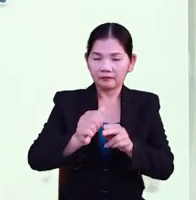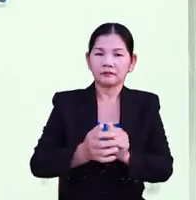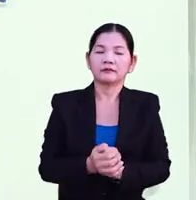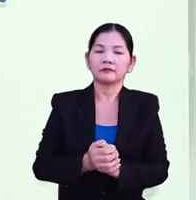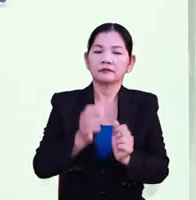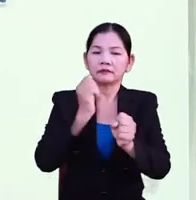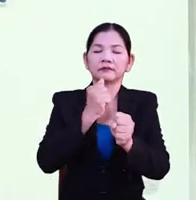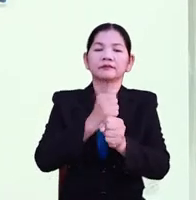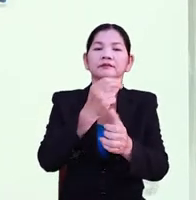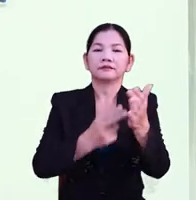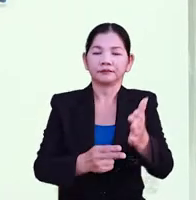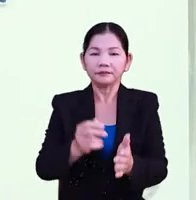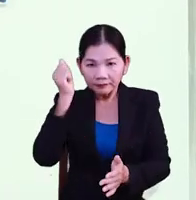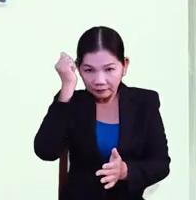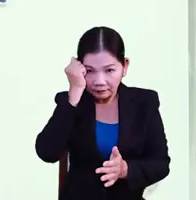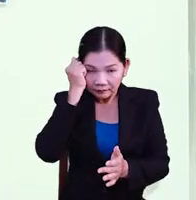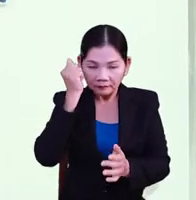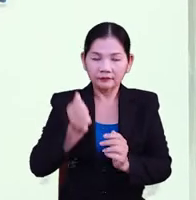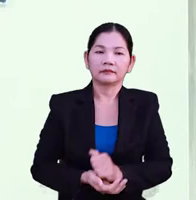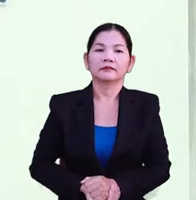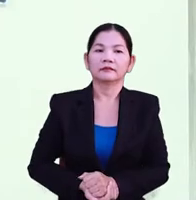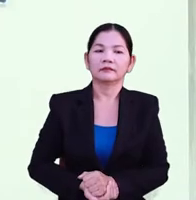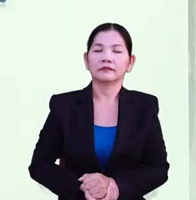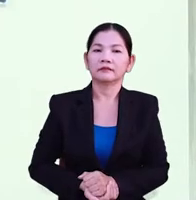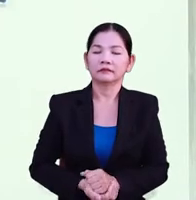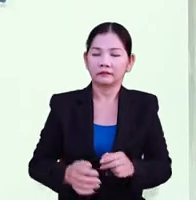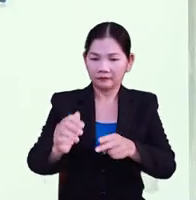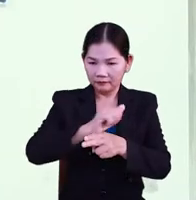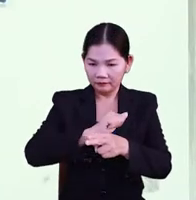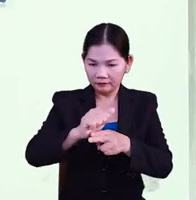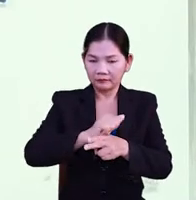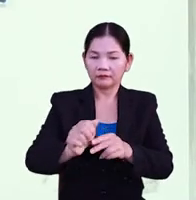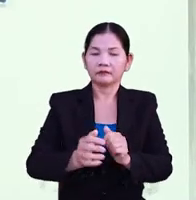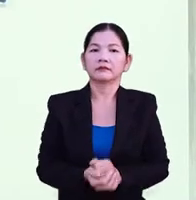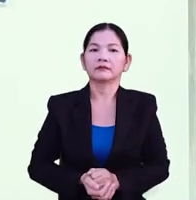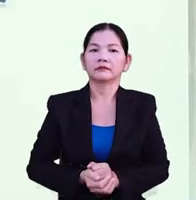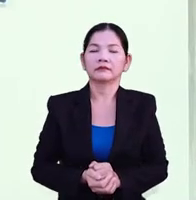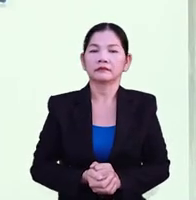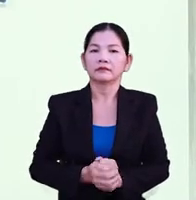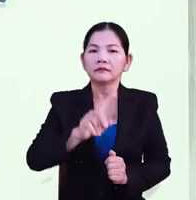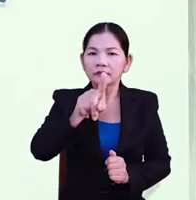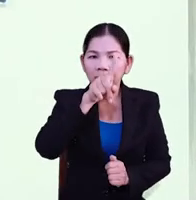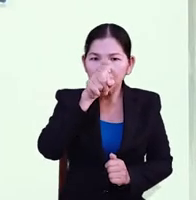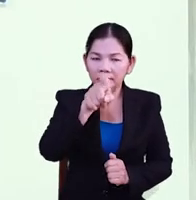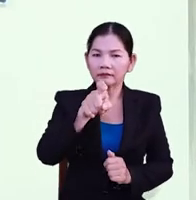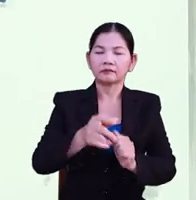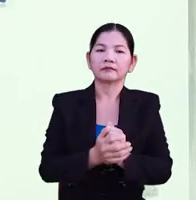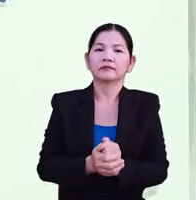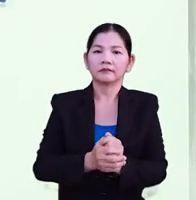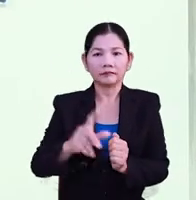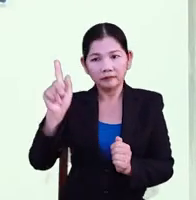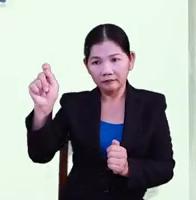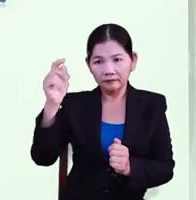ឲ្យកូនធ្វើអ្វីកូនចាំទេចាអញ្ចឹងលំហាត់នេះថាគេសួរថាតារូប